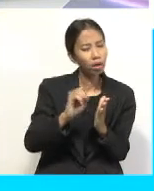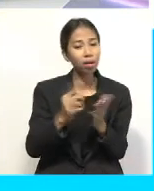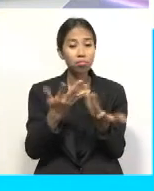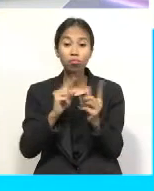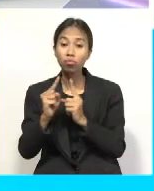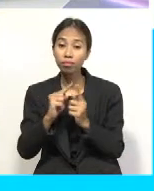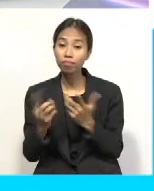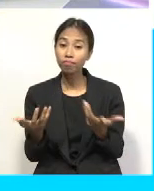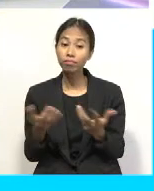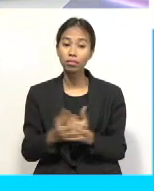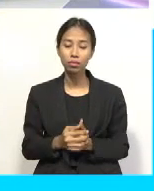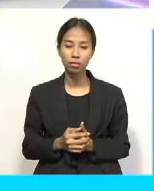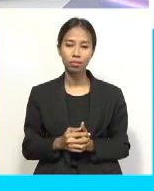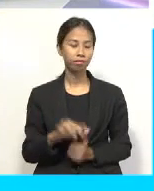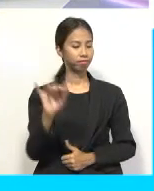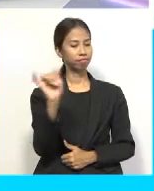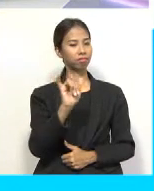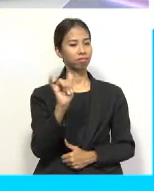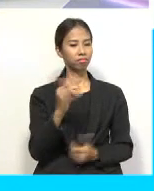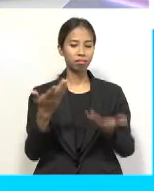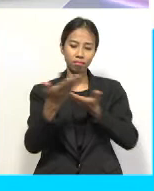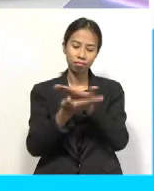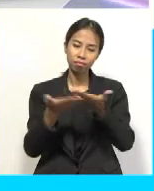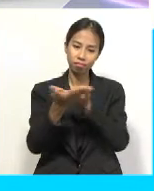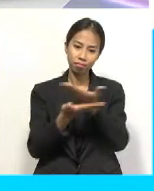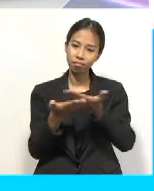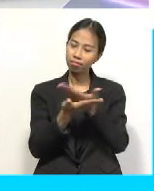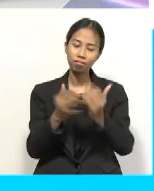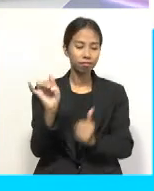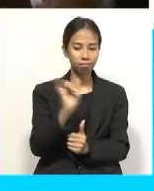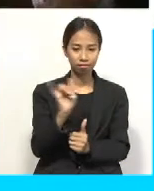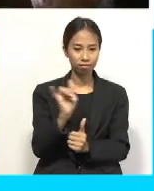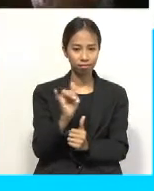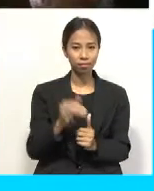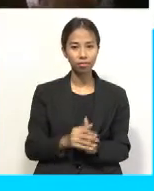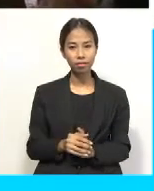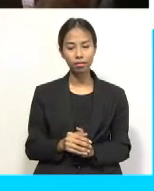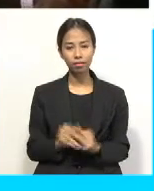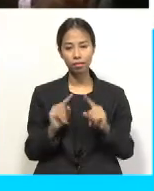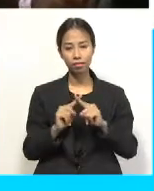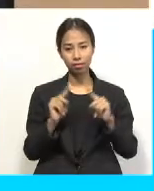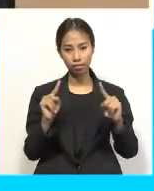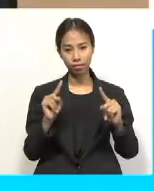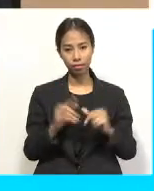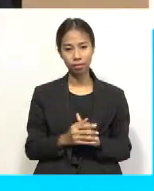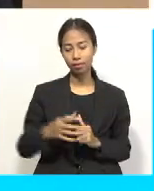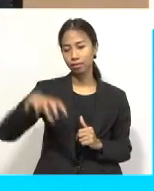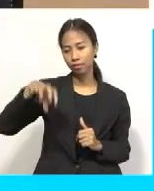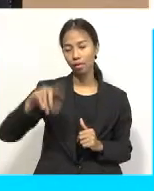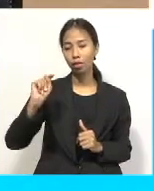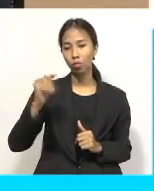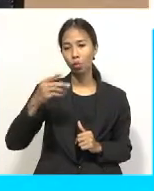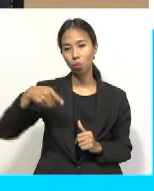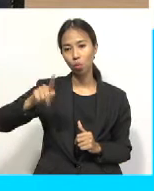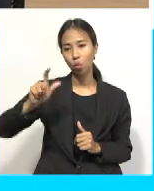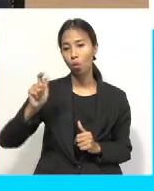กันไหมคะ ประเด็นนี้ยังไม่ได้มีการหารือในที่ประชุมนะครับแต่ก็คือว่าทางทปอเนี่ยก็ทราบมาว่า